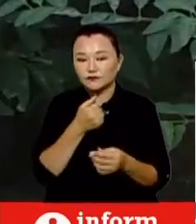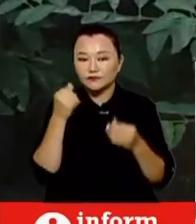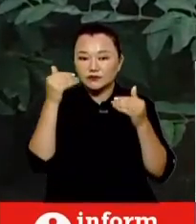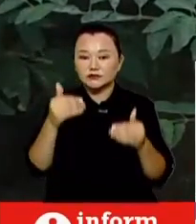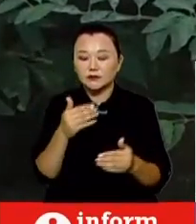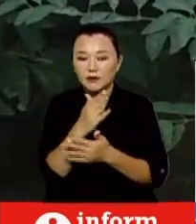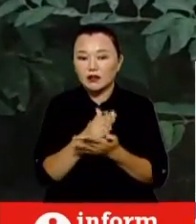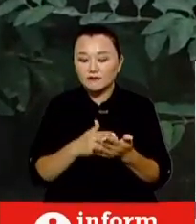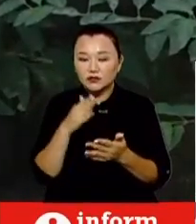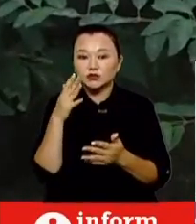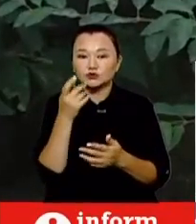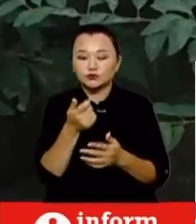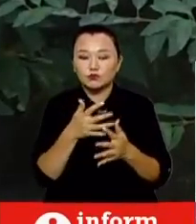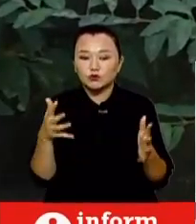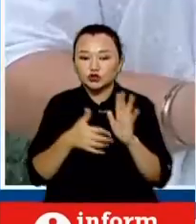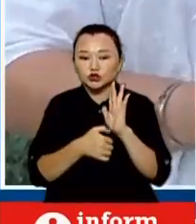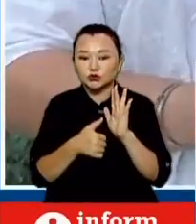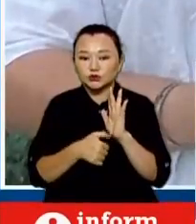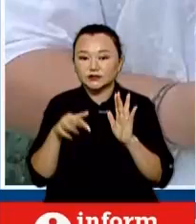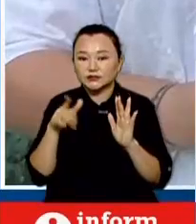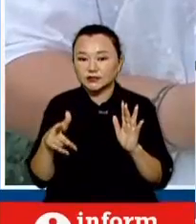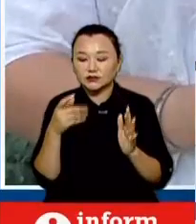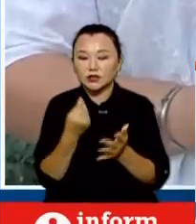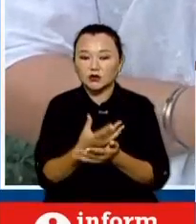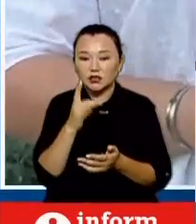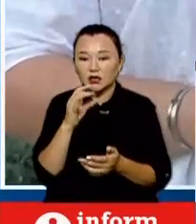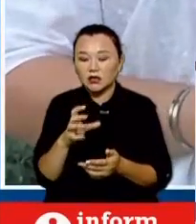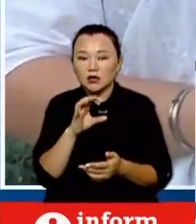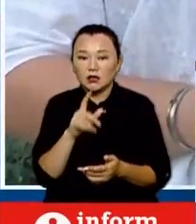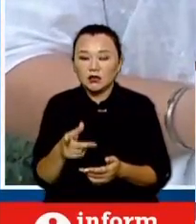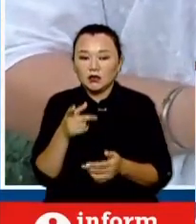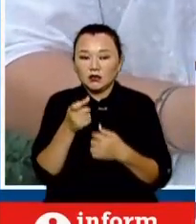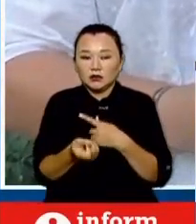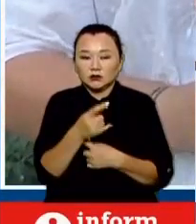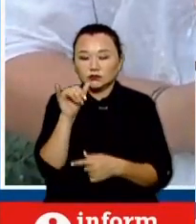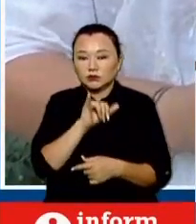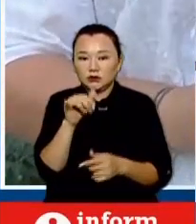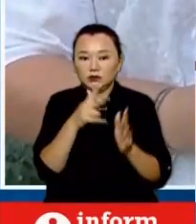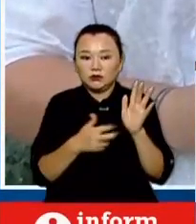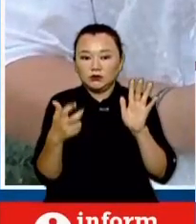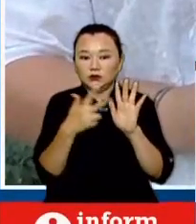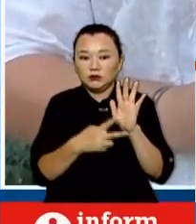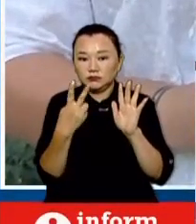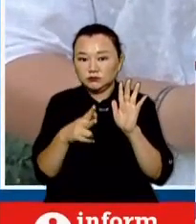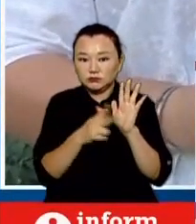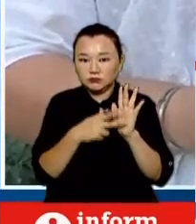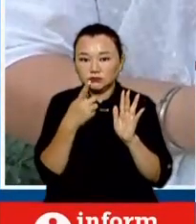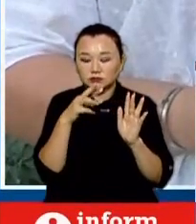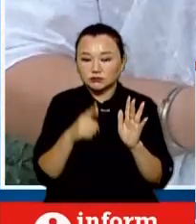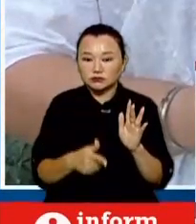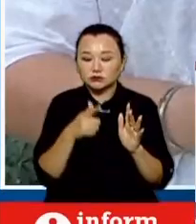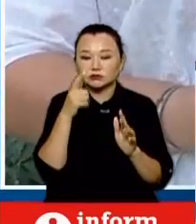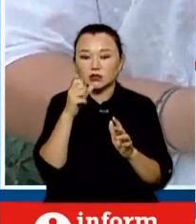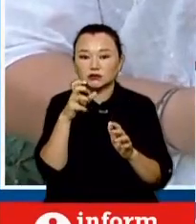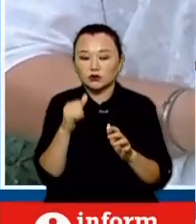наполовину и составила чуть больше 600 тенге. Дороже всего рис по итогам июня оказался в Уральске – 828 тенге за килограмм. В Актаус она поднялась